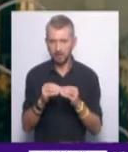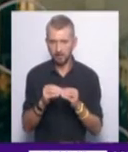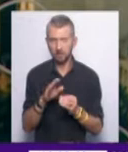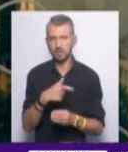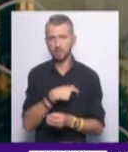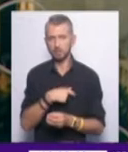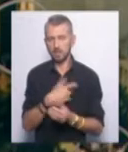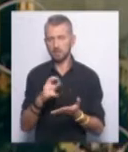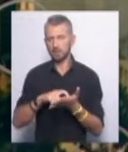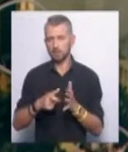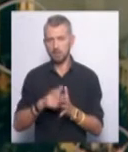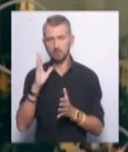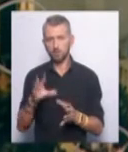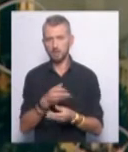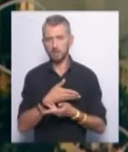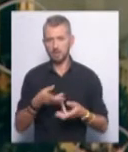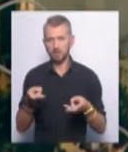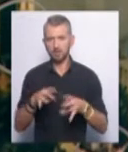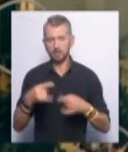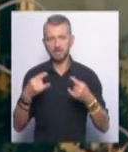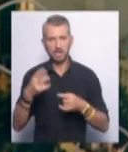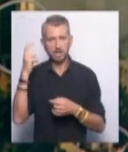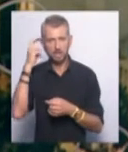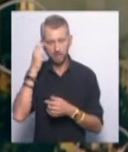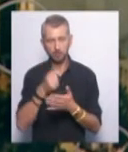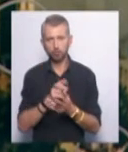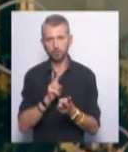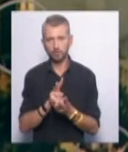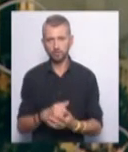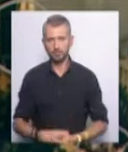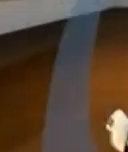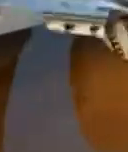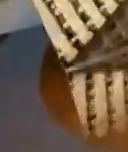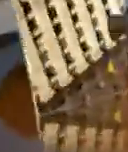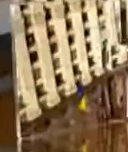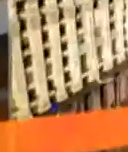прямому ефірі депутатської приймальні. Тож будьте з нами, залишайтеся на телеканалі «Київ» і до зустрічі.